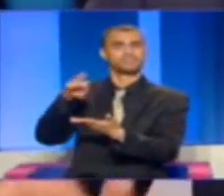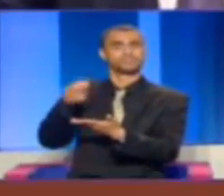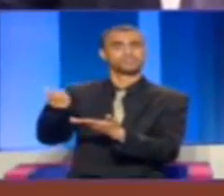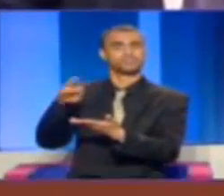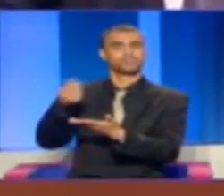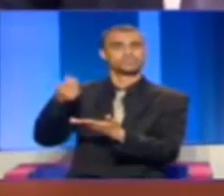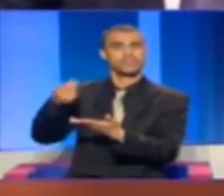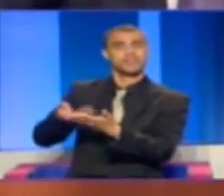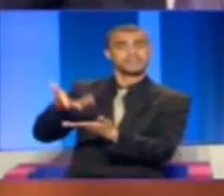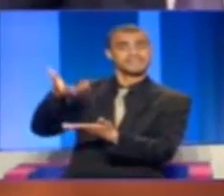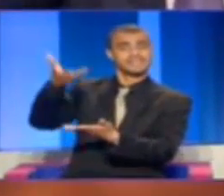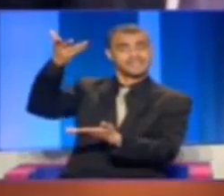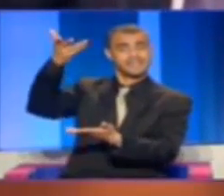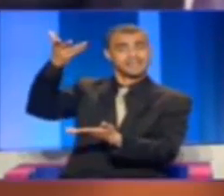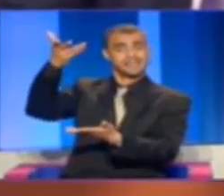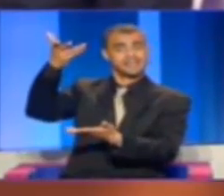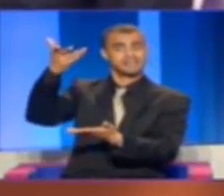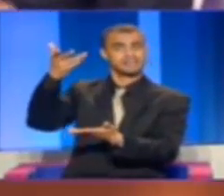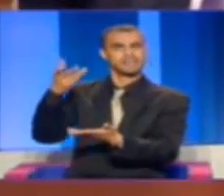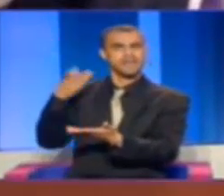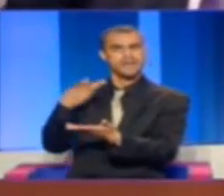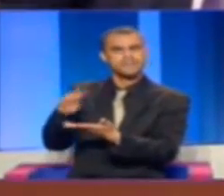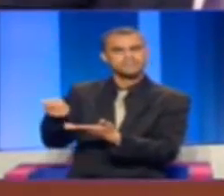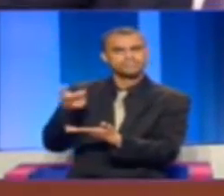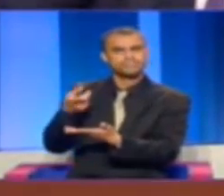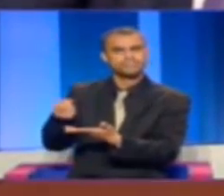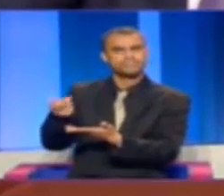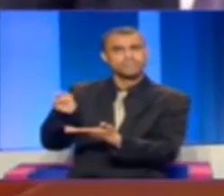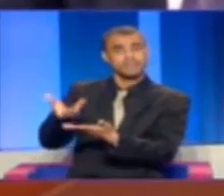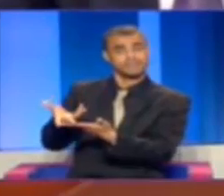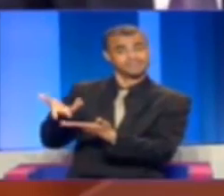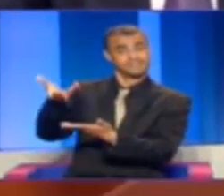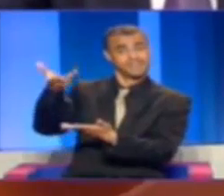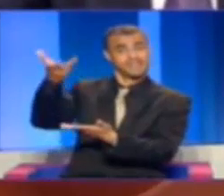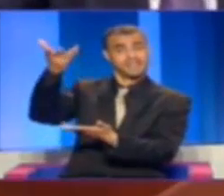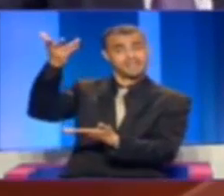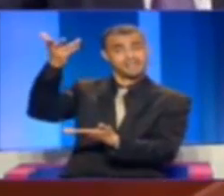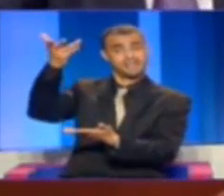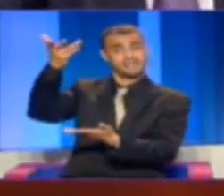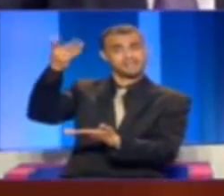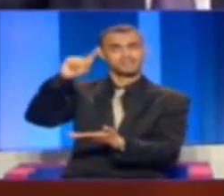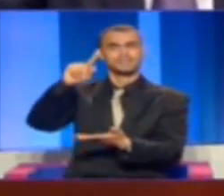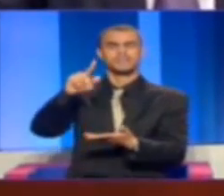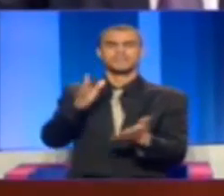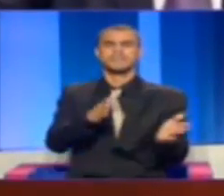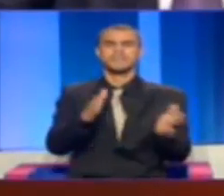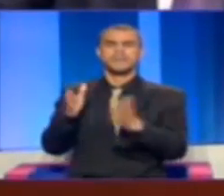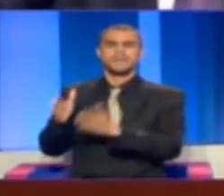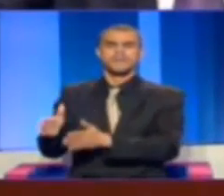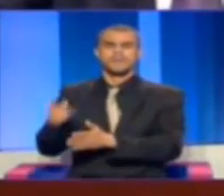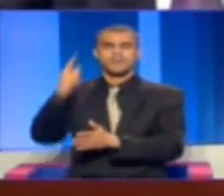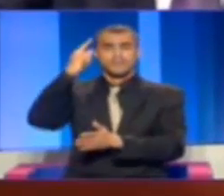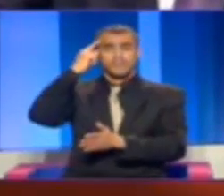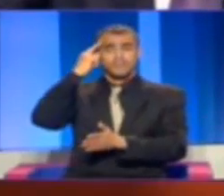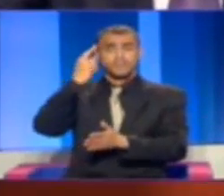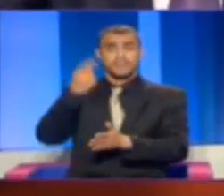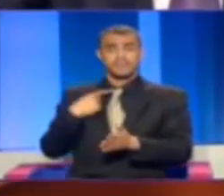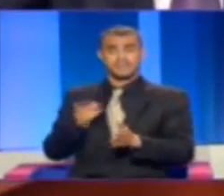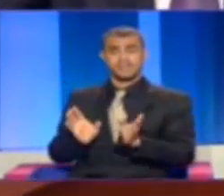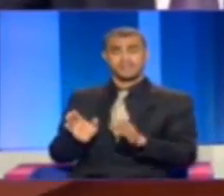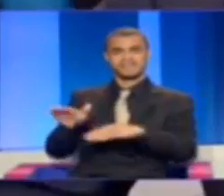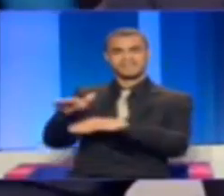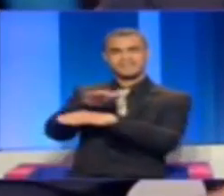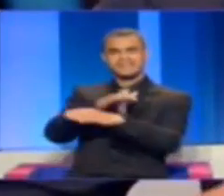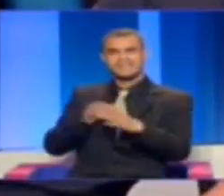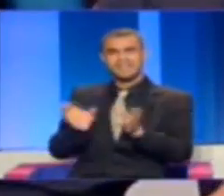مثلا بالمجان بدون تكلفه، ولكن الثمن ديال هذا. ولكن هنا تيجي واحد المساله مهمه، هي التغطيه الصحيه